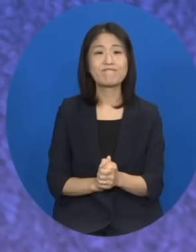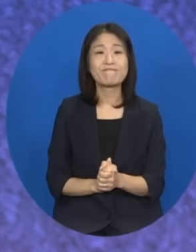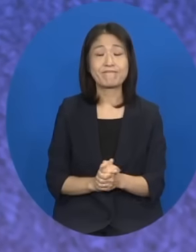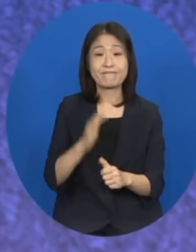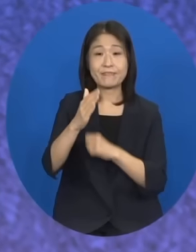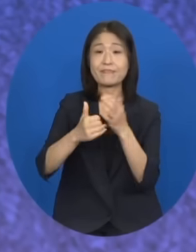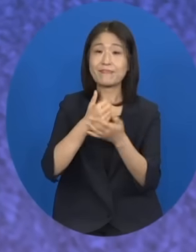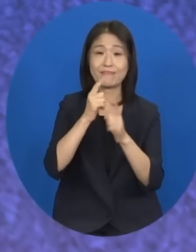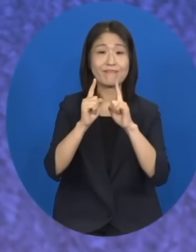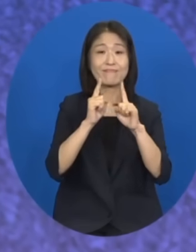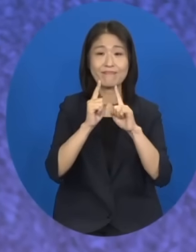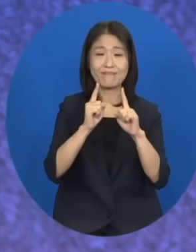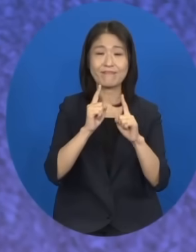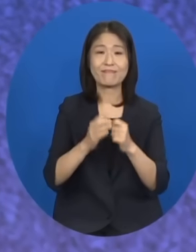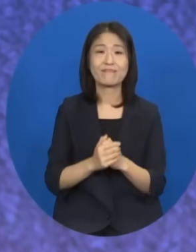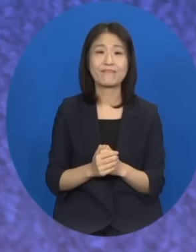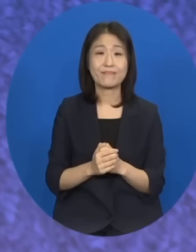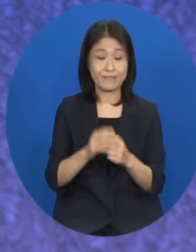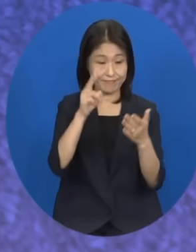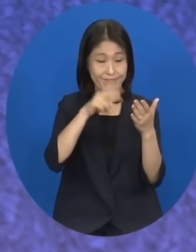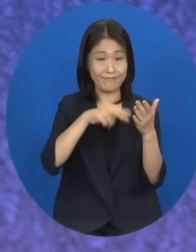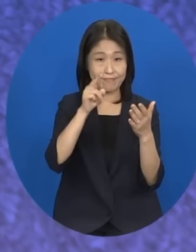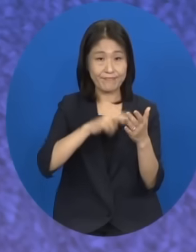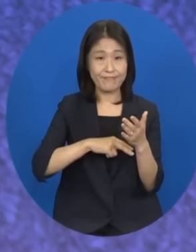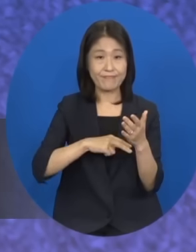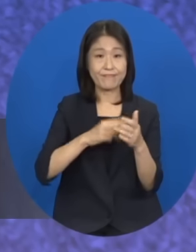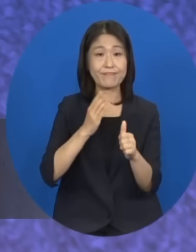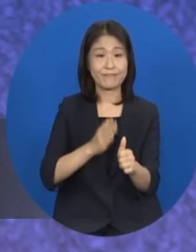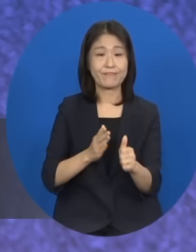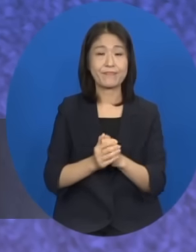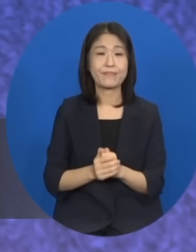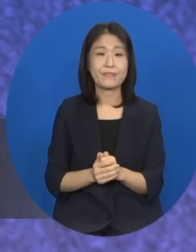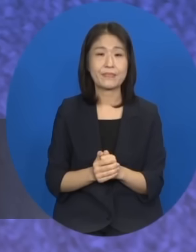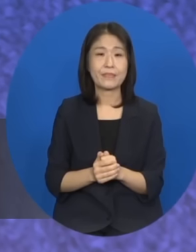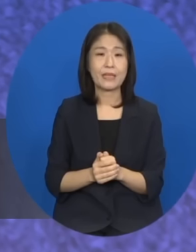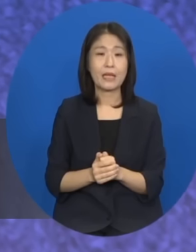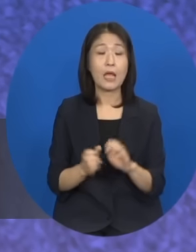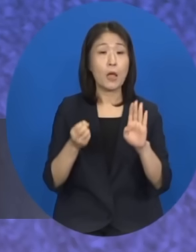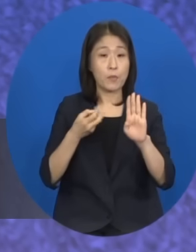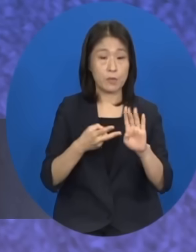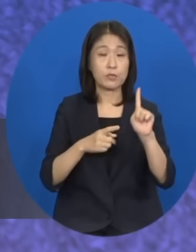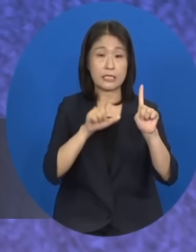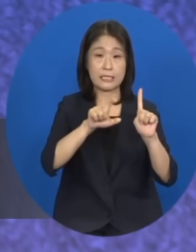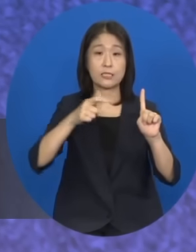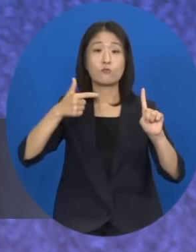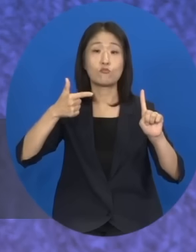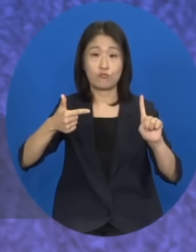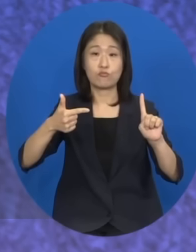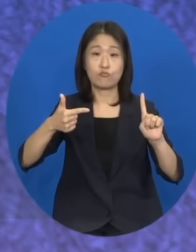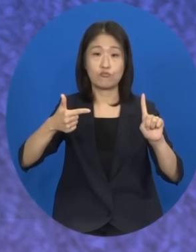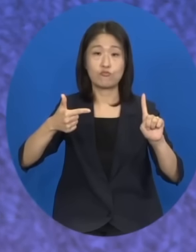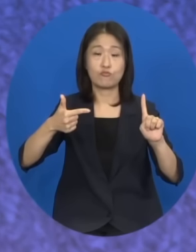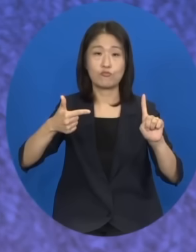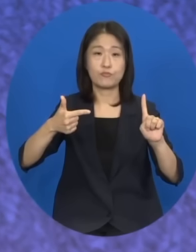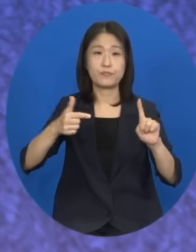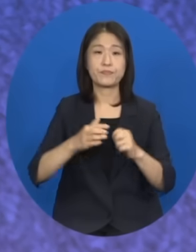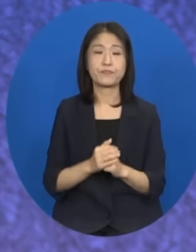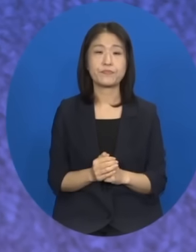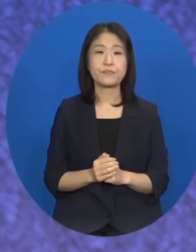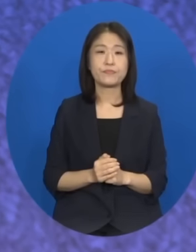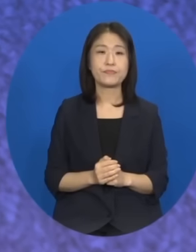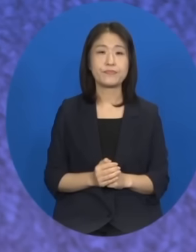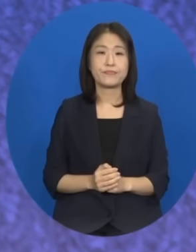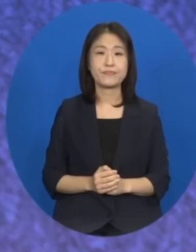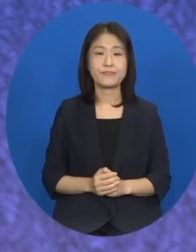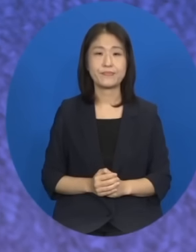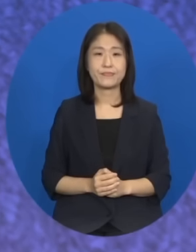하나님의 말씀을 봅니다. 빌립보서 1장 6절 한절 말씀만 보겠습니다. 빌립보서